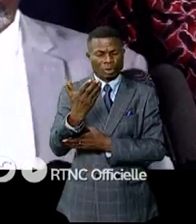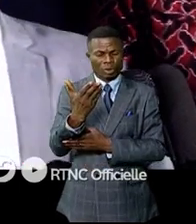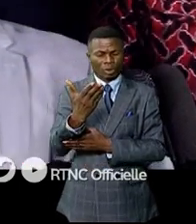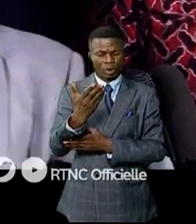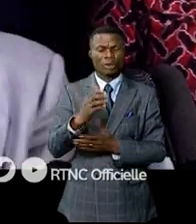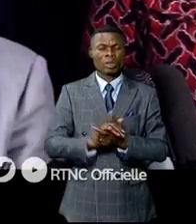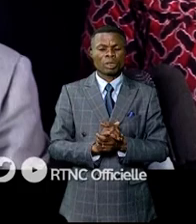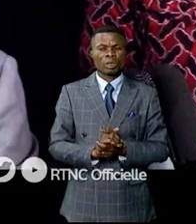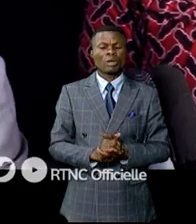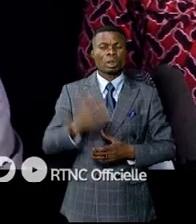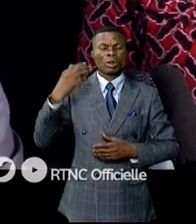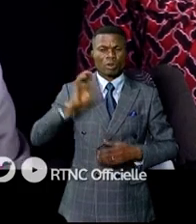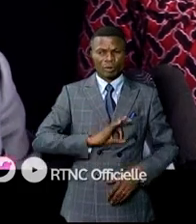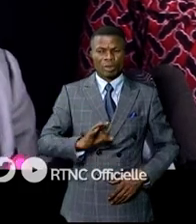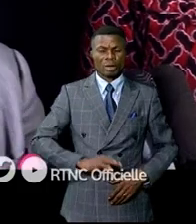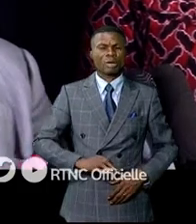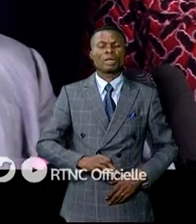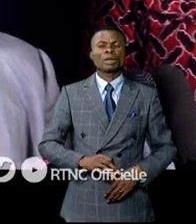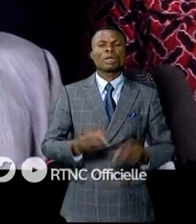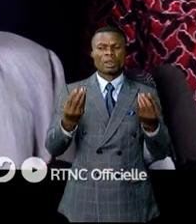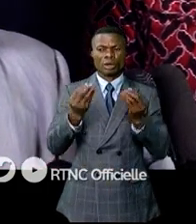l'État de pouvoir, bien entendu,